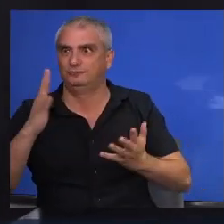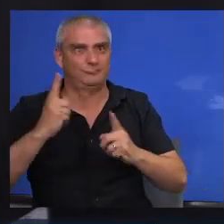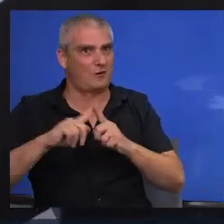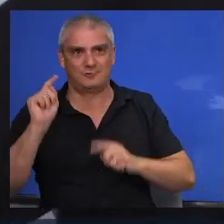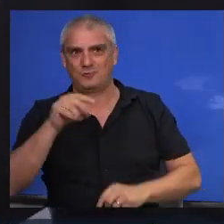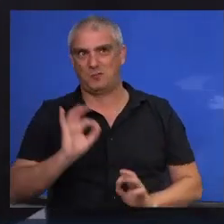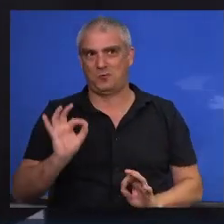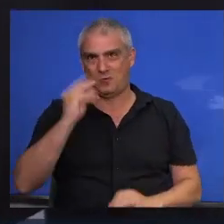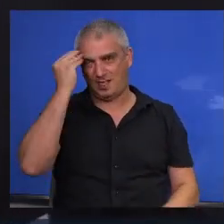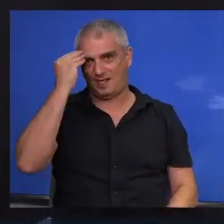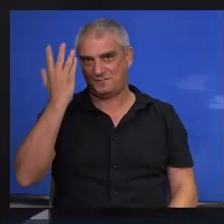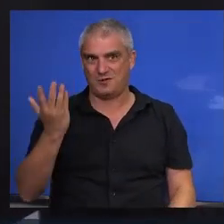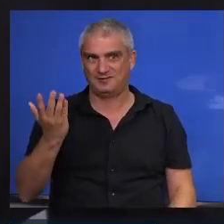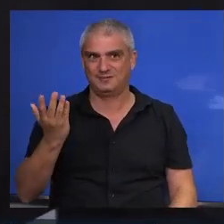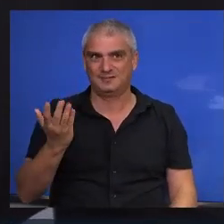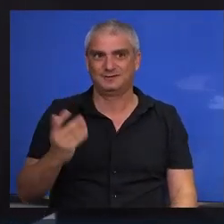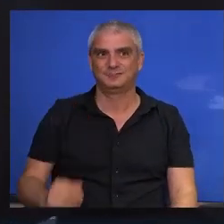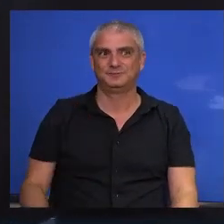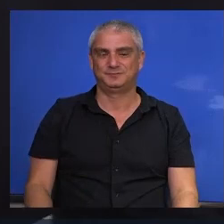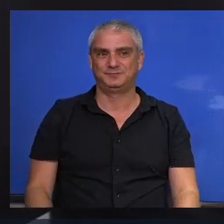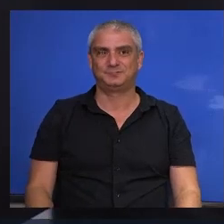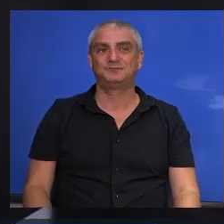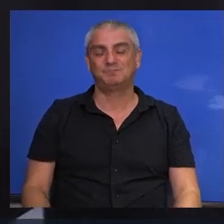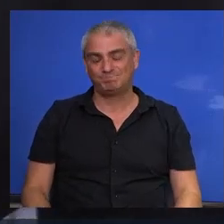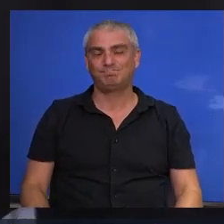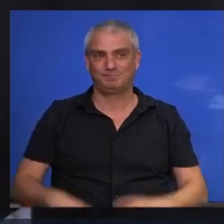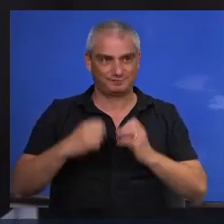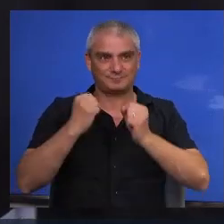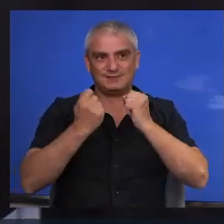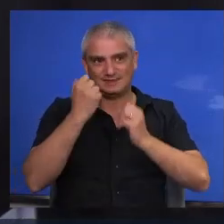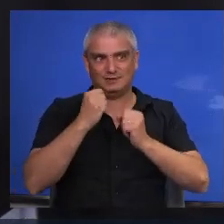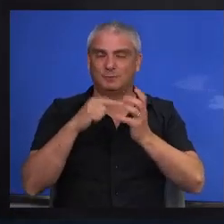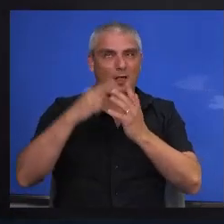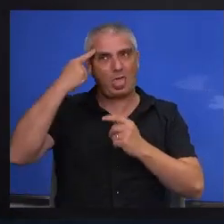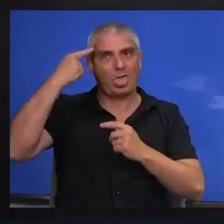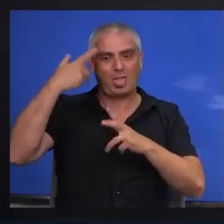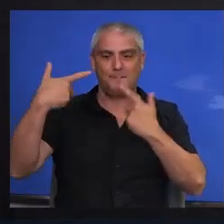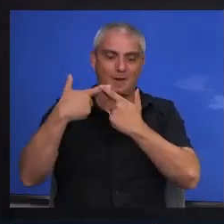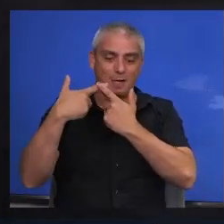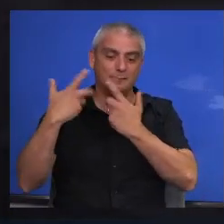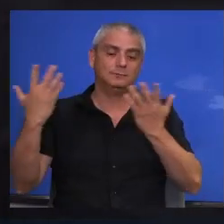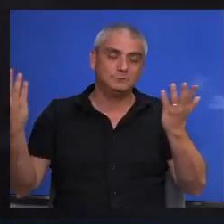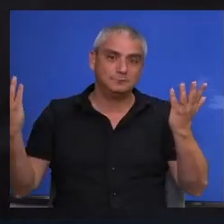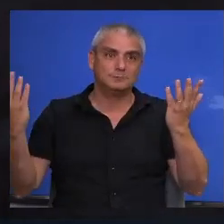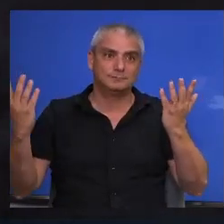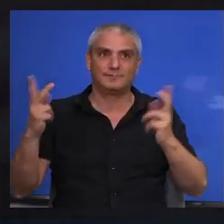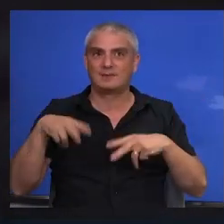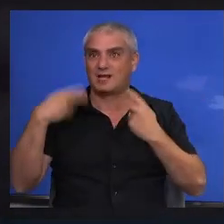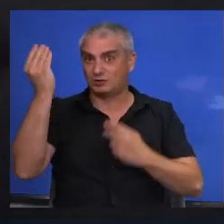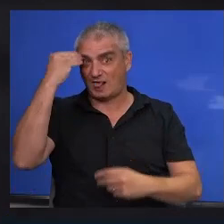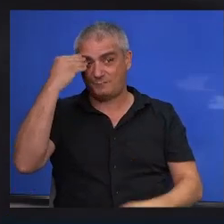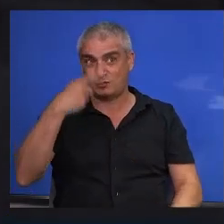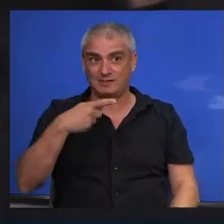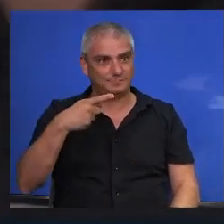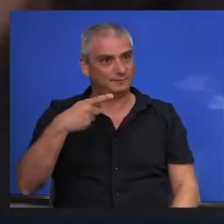היינו. קשה ללמוד טיפה בראש של מלחמה וזהו. לחזור ללימודים, וואלה, משמח